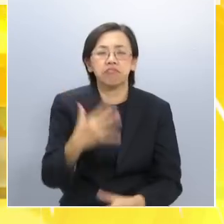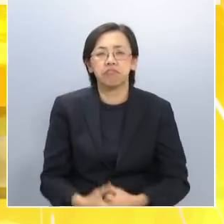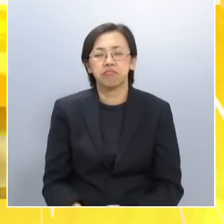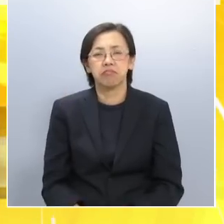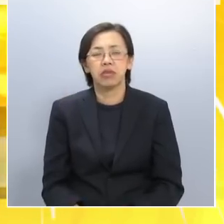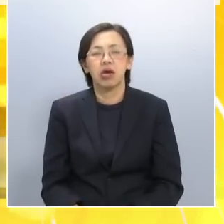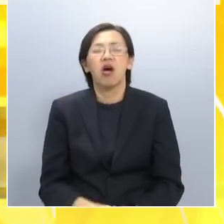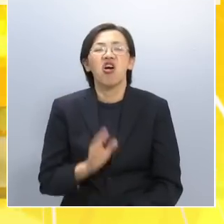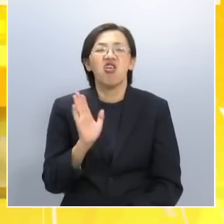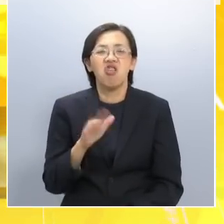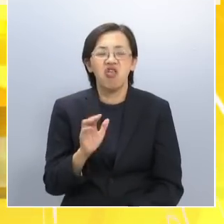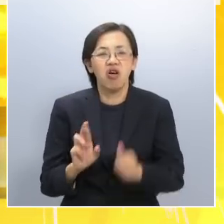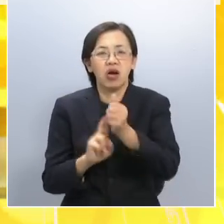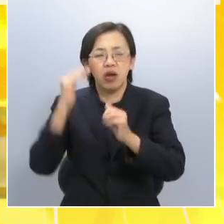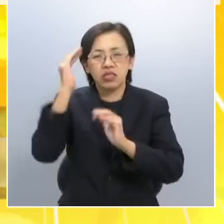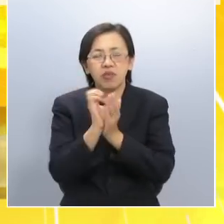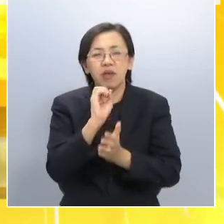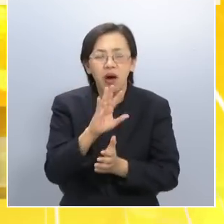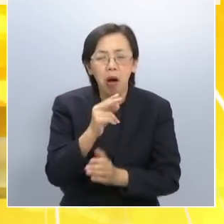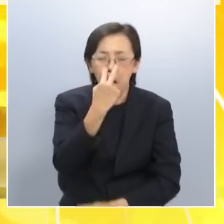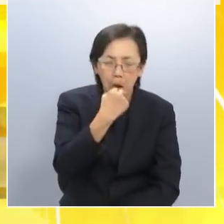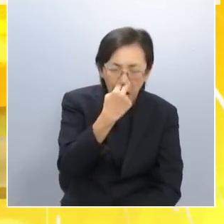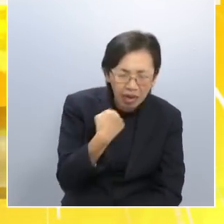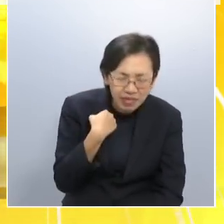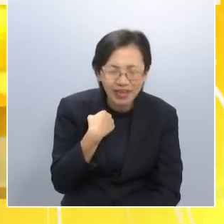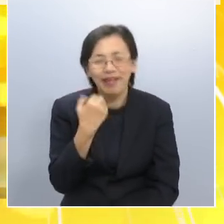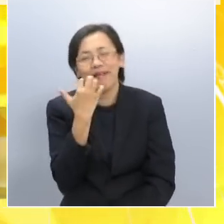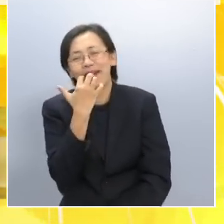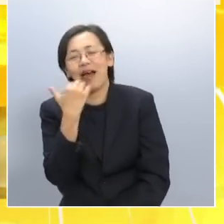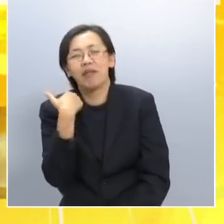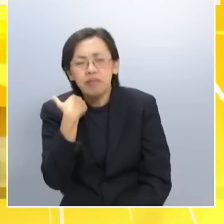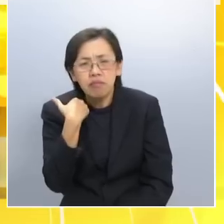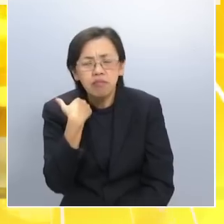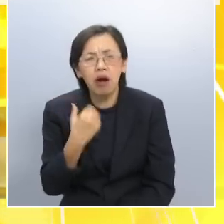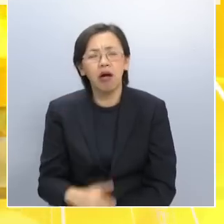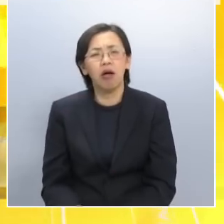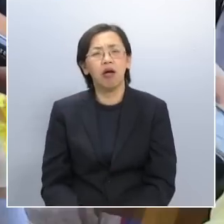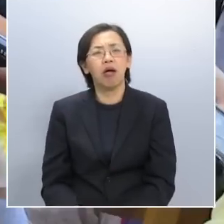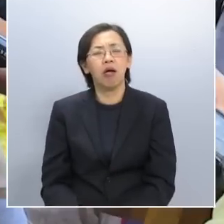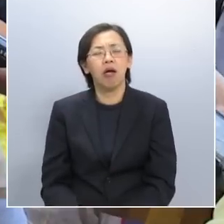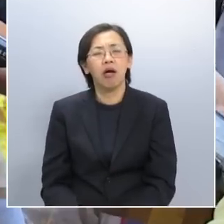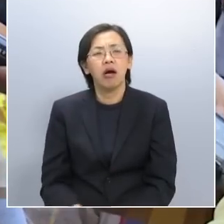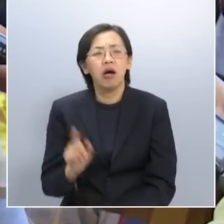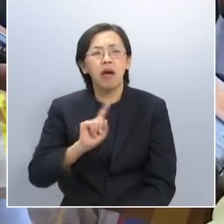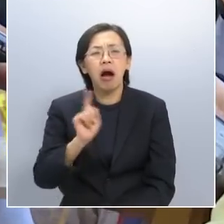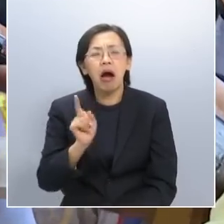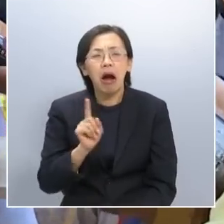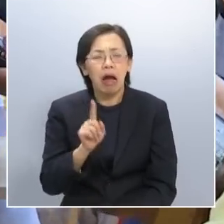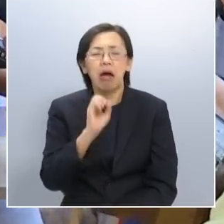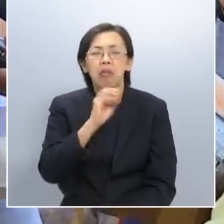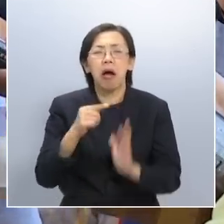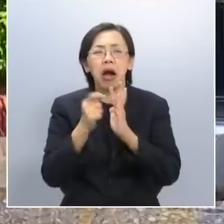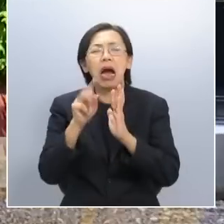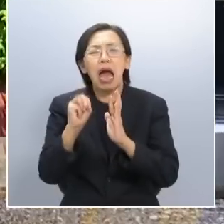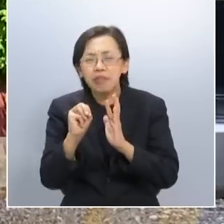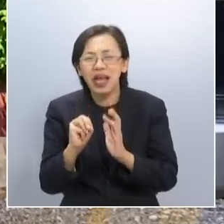อ๋อรองสุรเชษฐ์บอกร้องไห้บ้างหัวเราะบ้างผมมีหน้าไทยรัฐถึงพาดหัวข่าวว่าคุ้มดีคุ้มร้าย